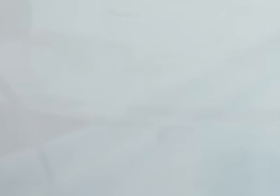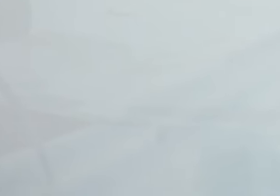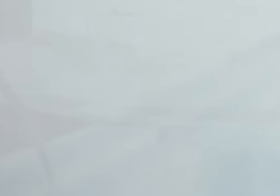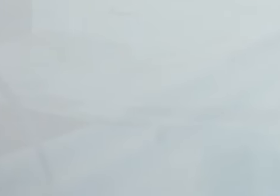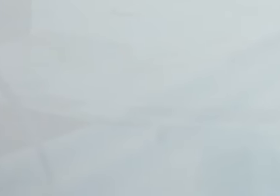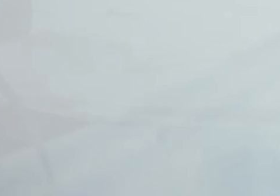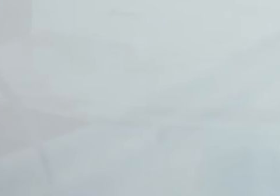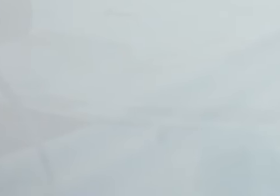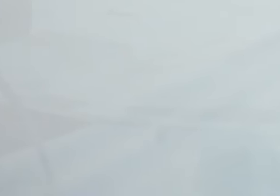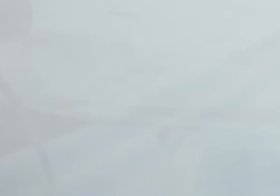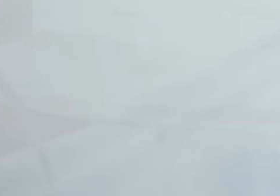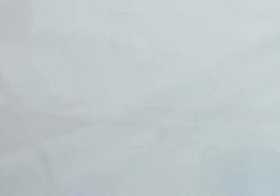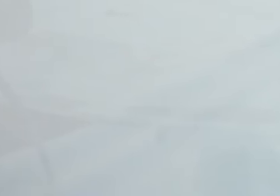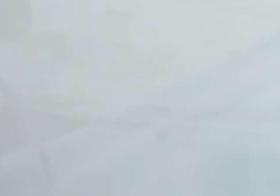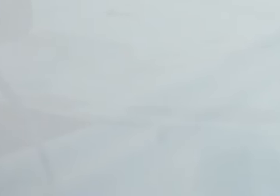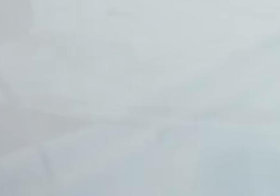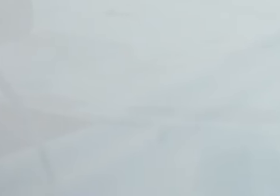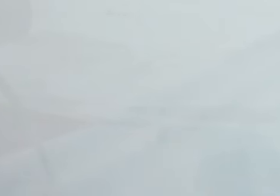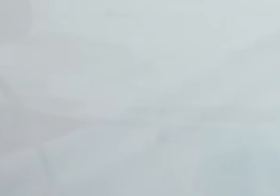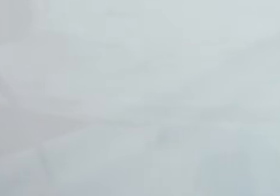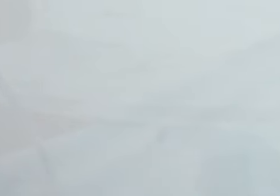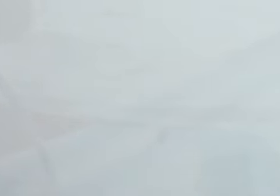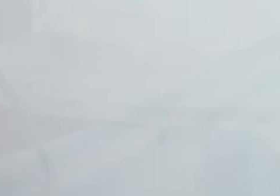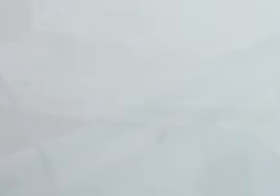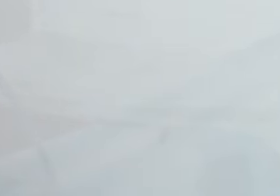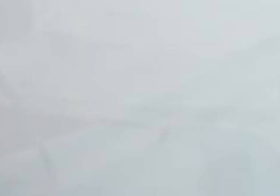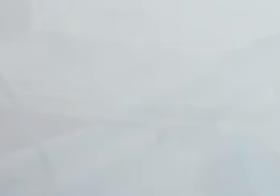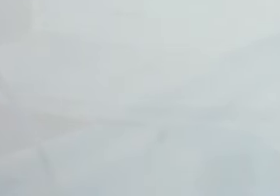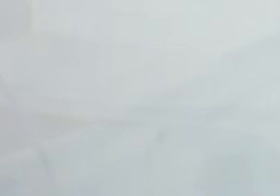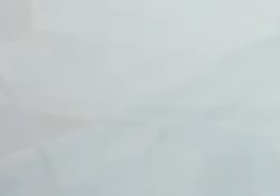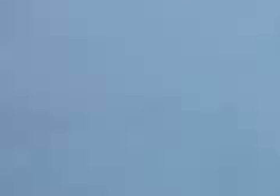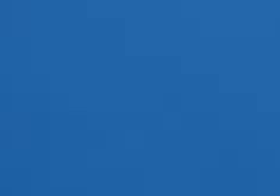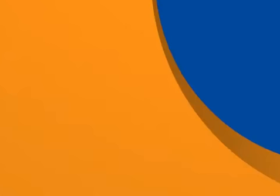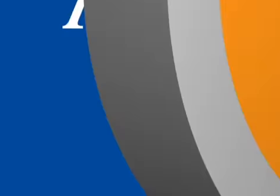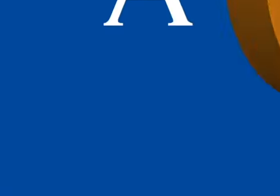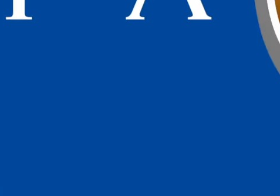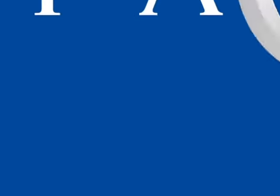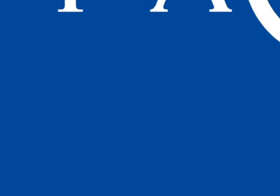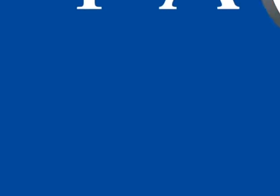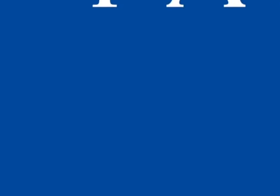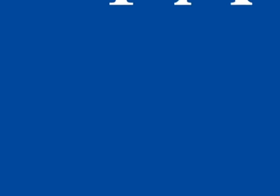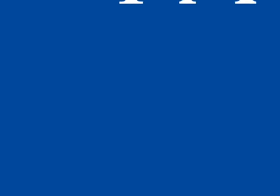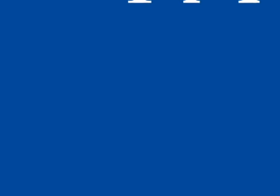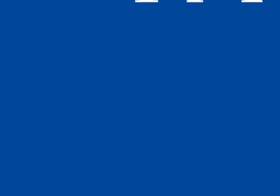واشكروه على نعمائه يزد لكم ولذكر الله أكبر والله يعلم ما تصنعون. وأقم الصلاة.